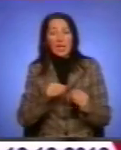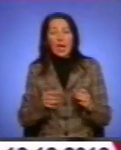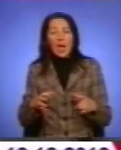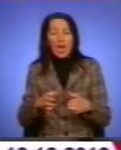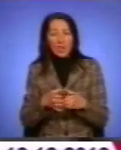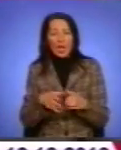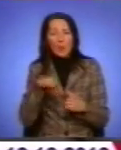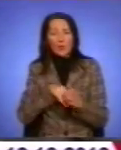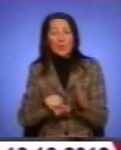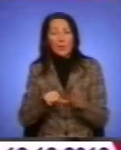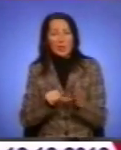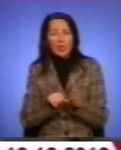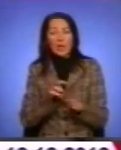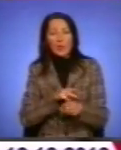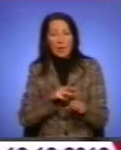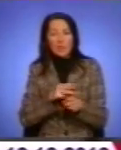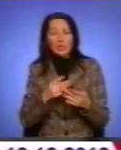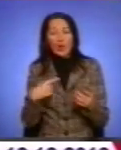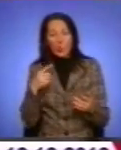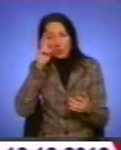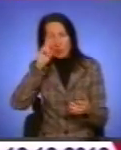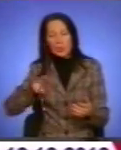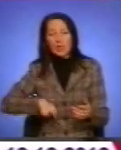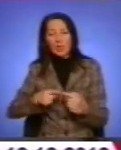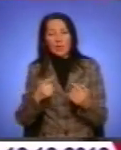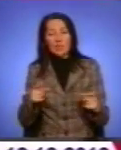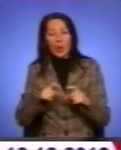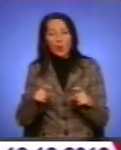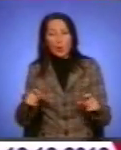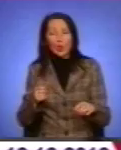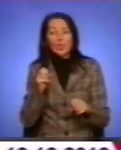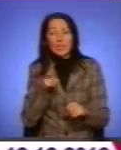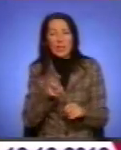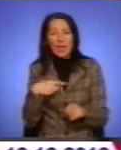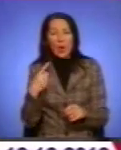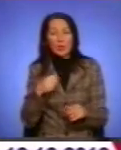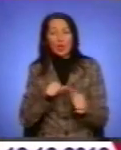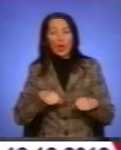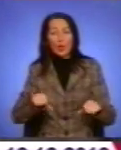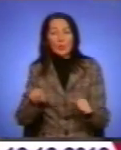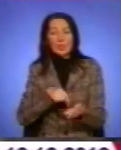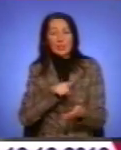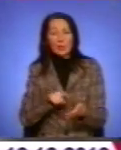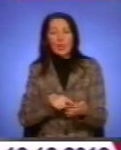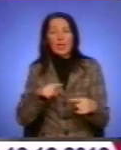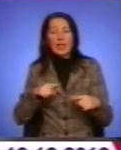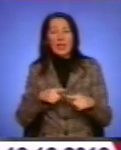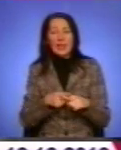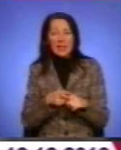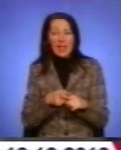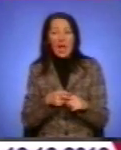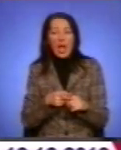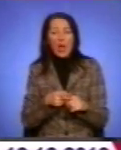установ і структурних підрозділів облдержадміністрації, члени обласної комісії з питань техногенно-екологічної